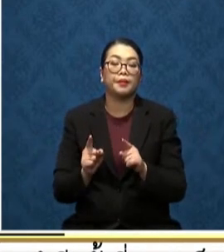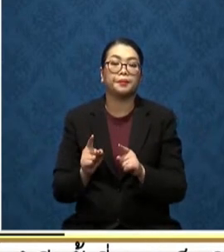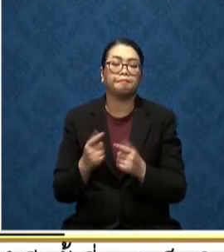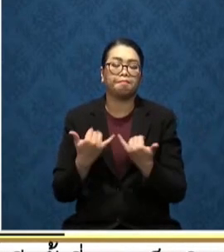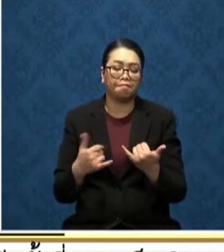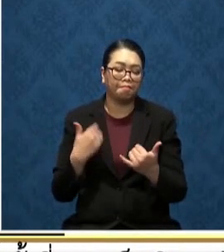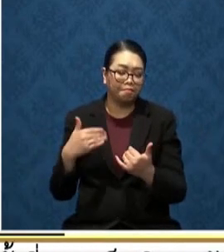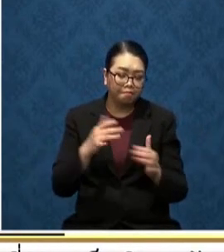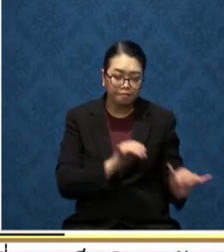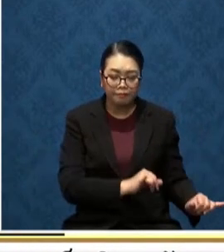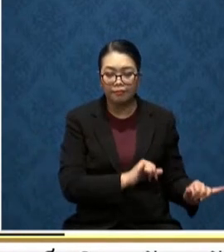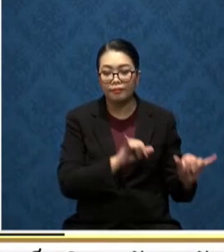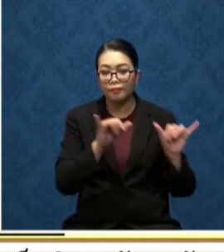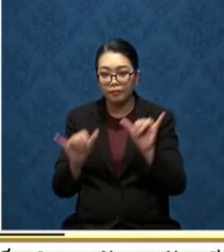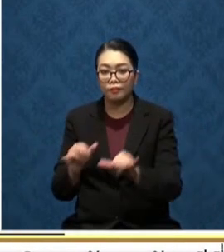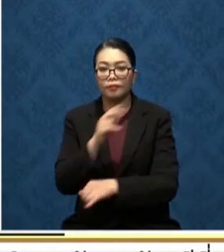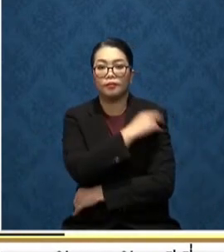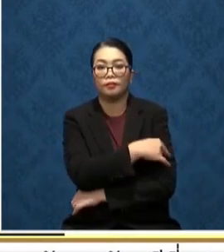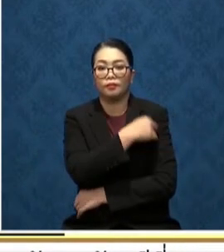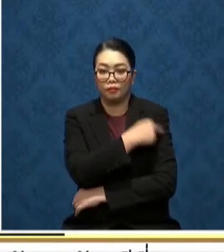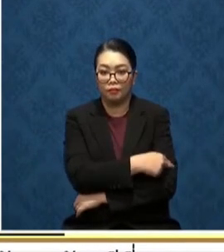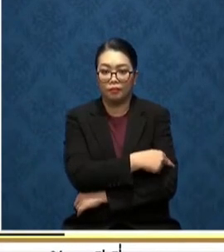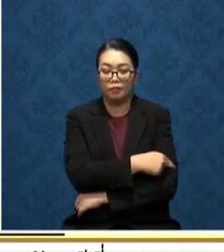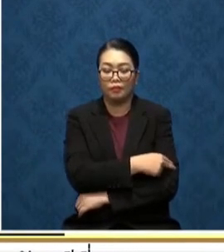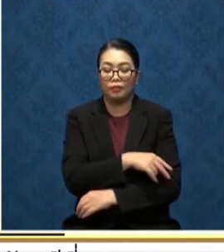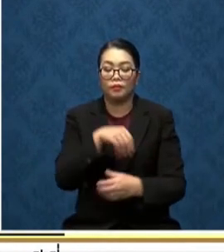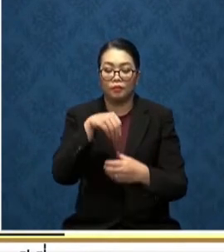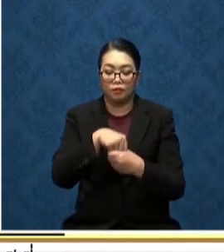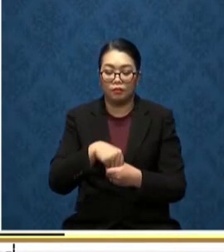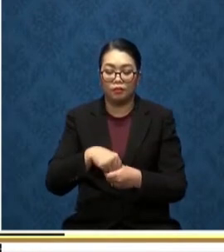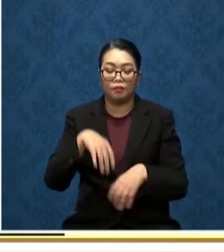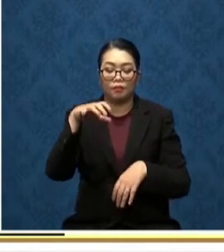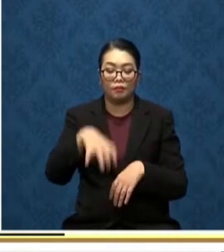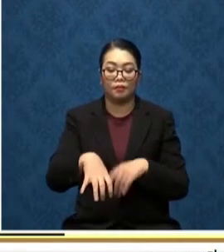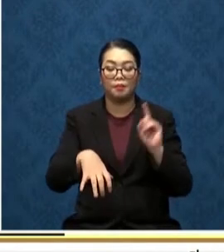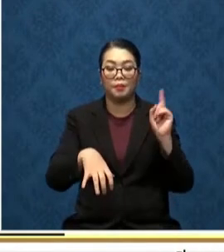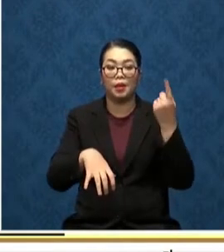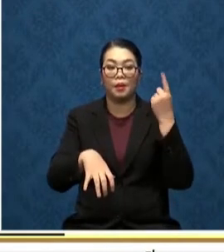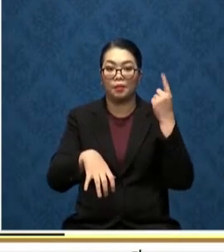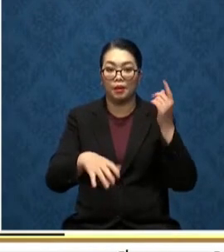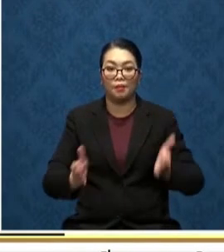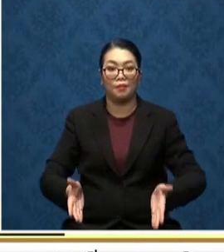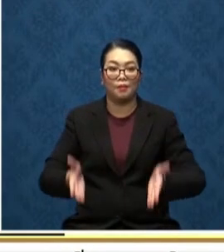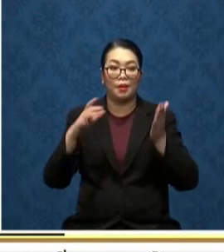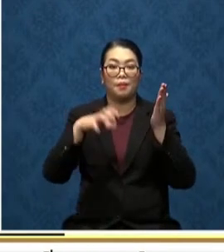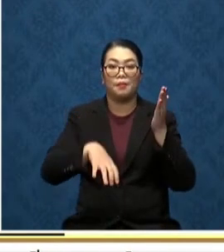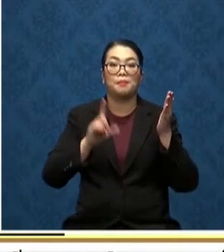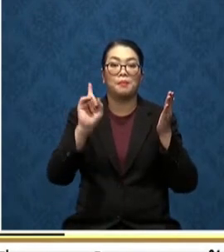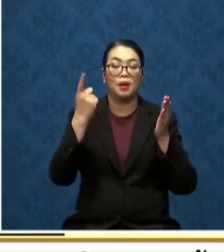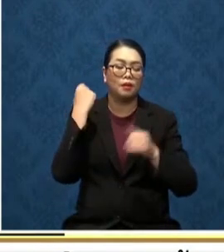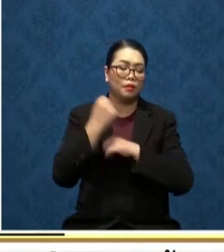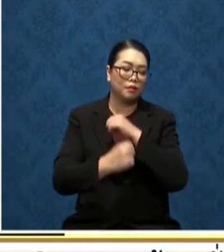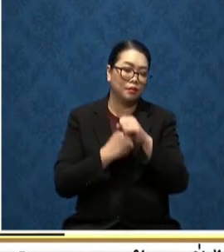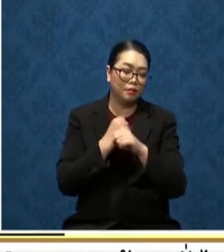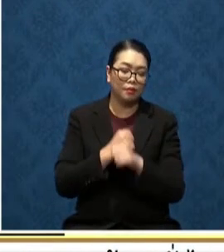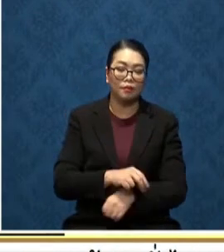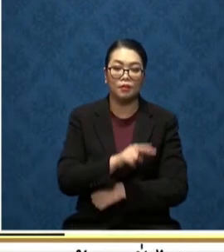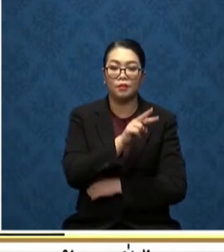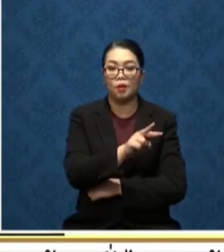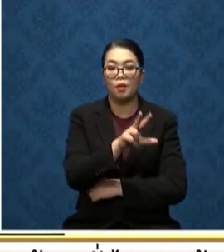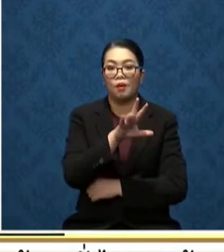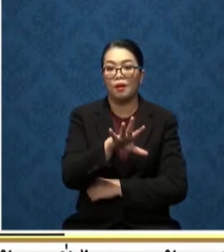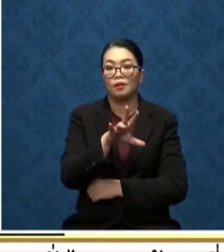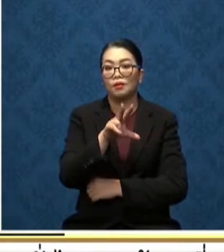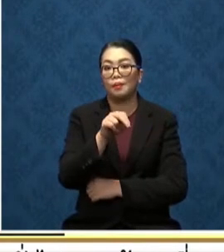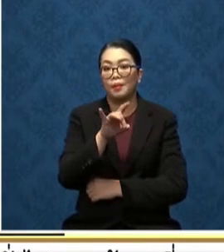ี่เราได้ย้ายโงบาลตัวจหวัดออกมาอยู่ที่ใหม่แล้วเนี่ยเมื่อประมาณปี 2538